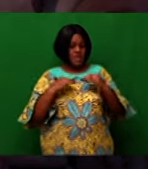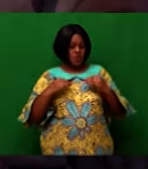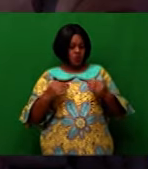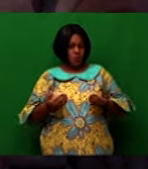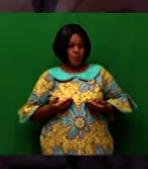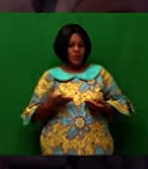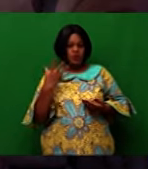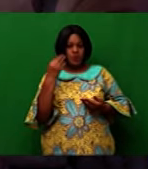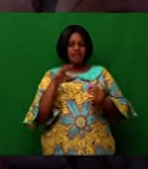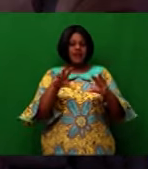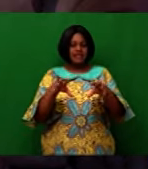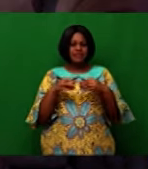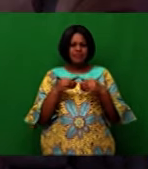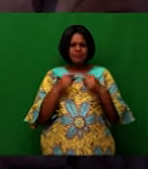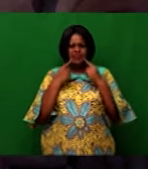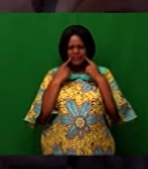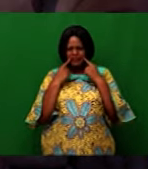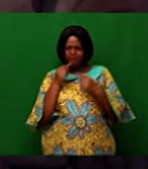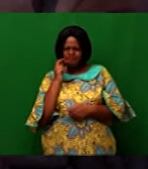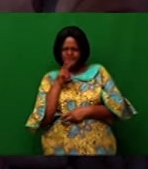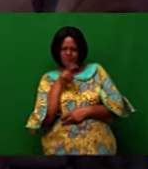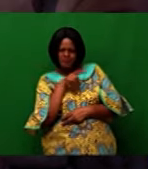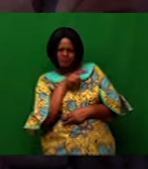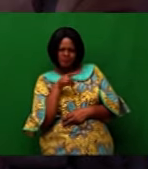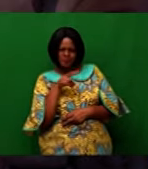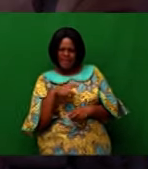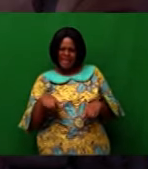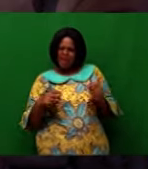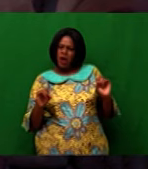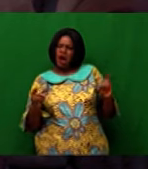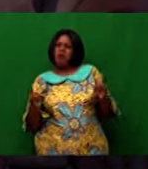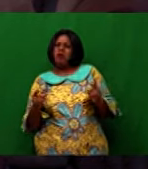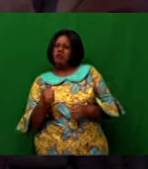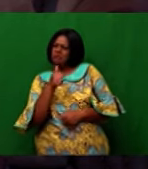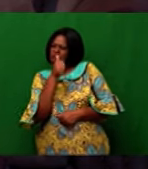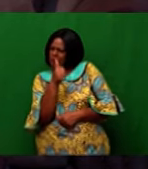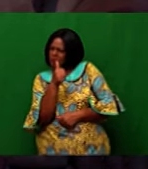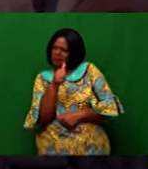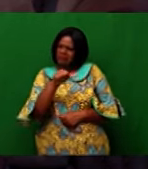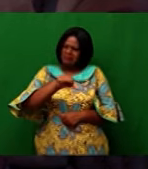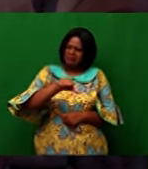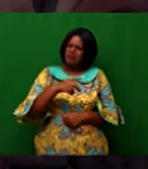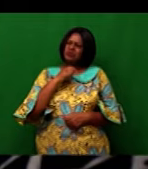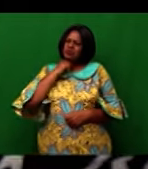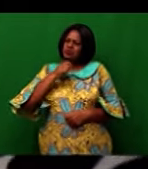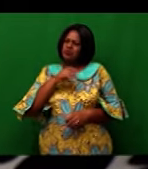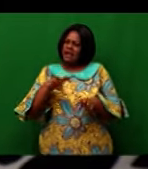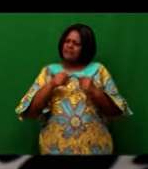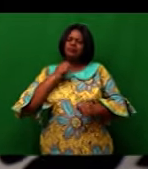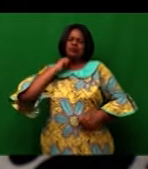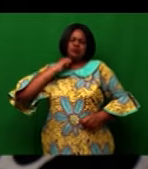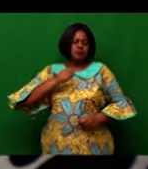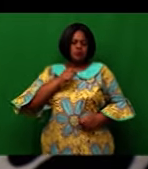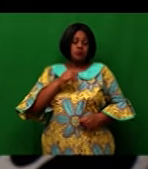vanonzi vakabvuma tarirai upenyu hwavo tarisai ugaro hwavo kuti chokwadi vakabvuma nemwoyo here kana